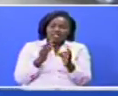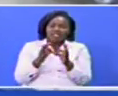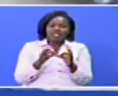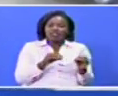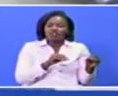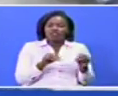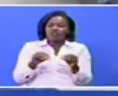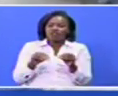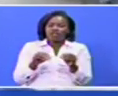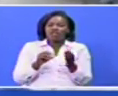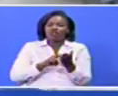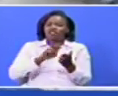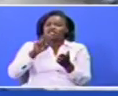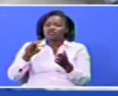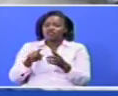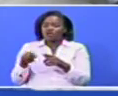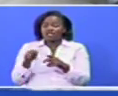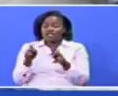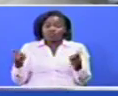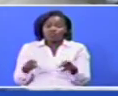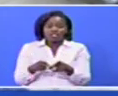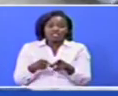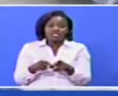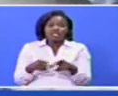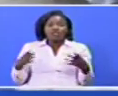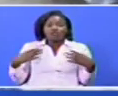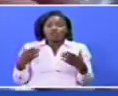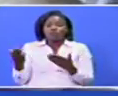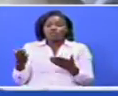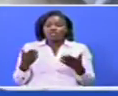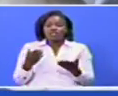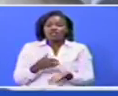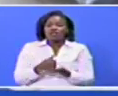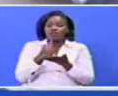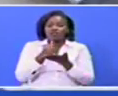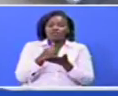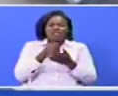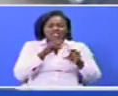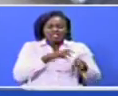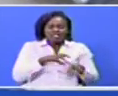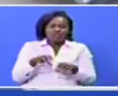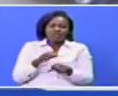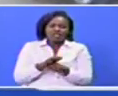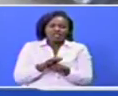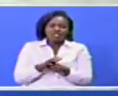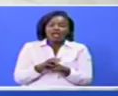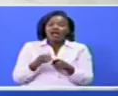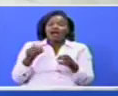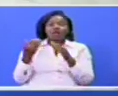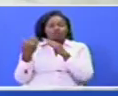wanaleta wanaweza misaanda. Watu waletewe misaanda, watu wameumia kweli. Watu hawana hata pahali pa